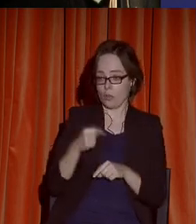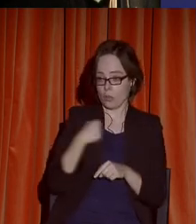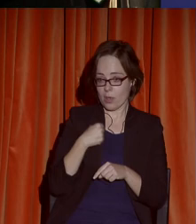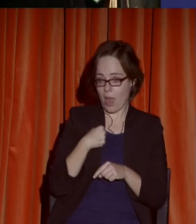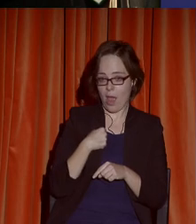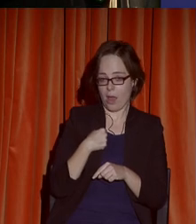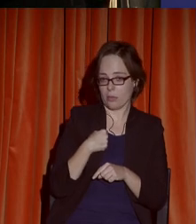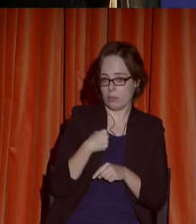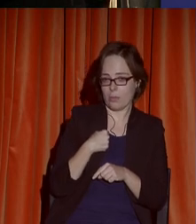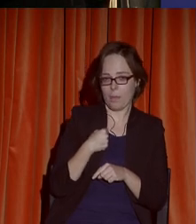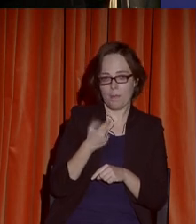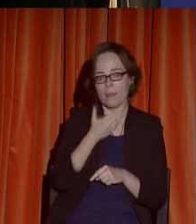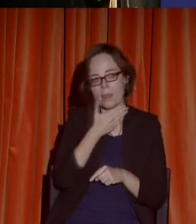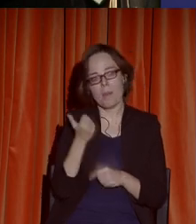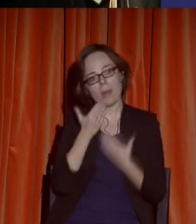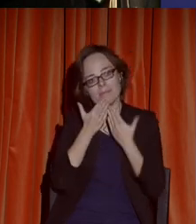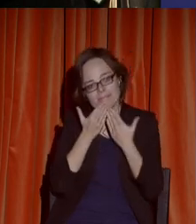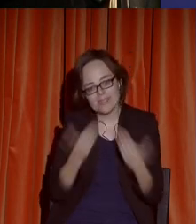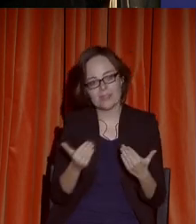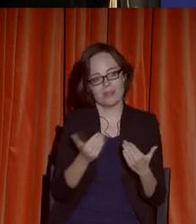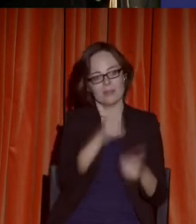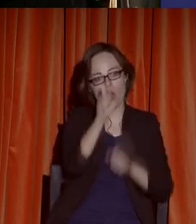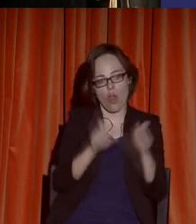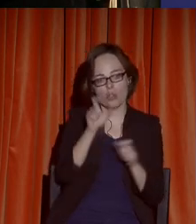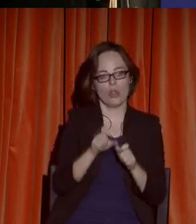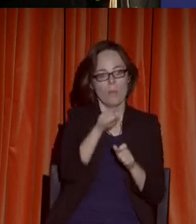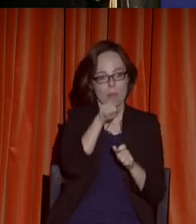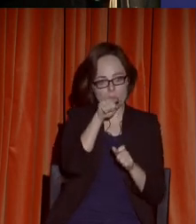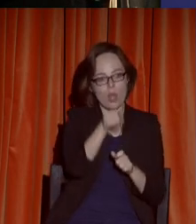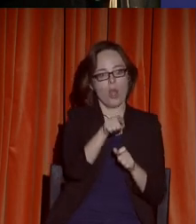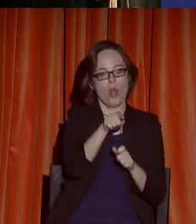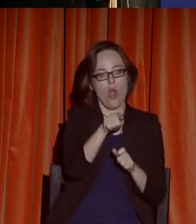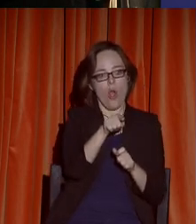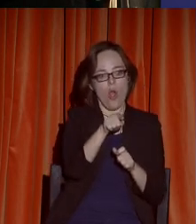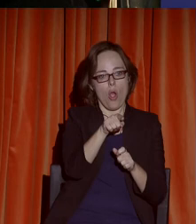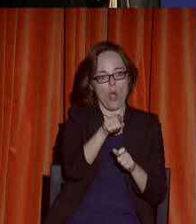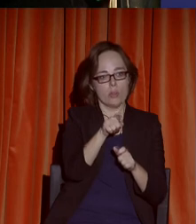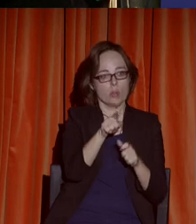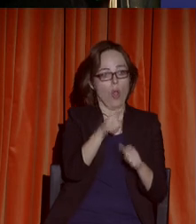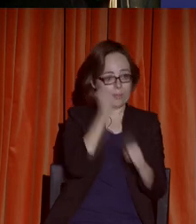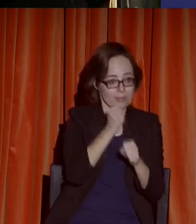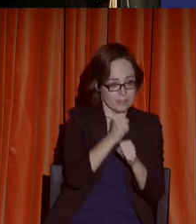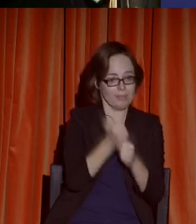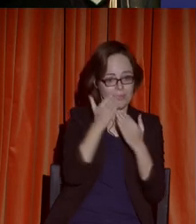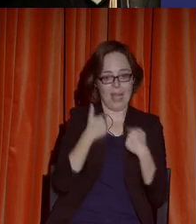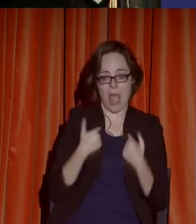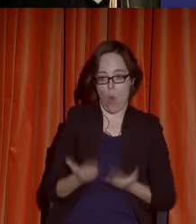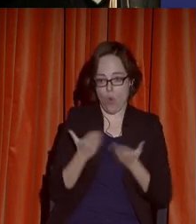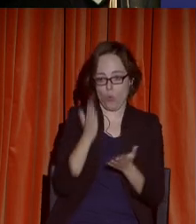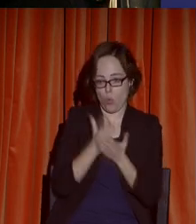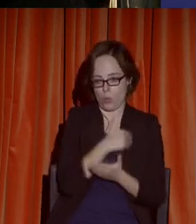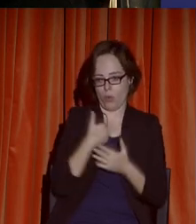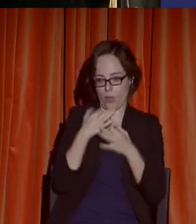mi po pierwsze wdzięczności wobec tych, dzięki którym ja mogłam urodzić się już w wolnej Polsce i także